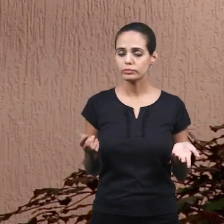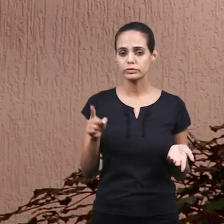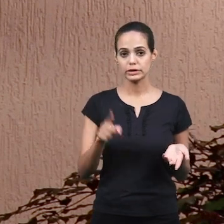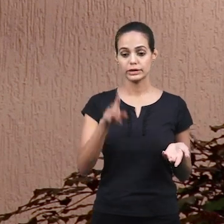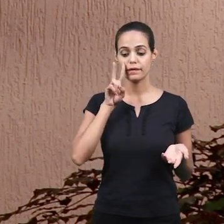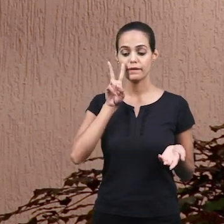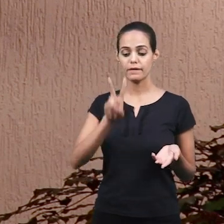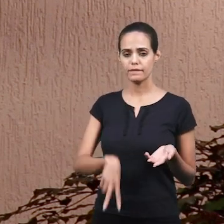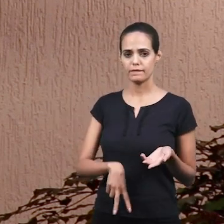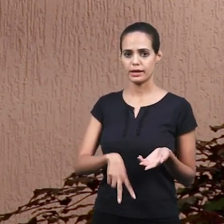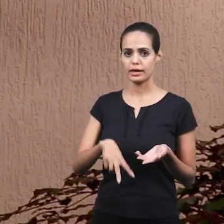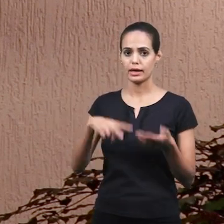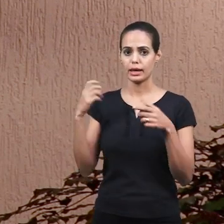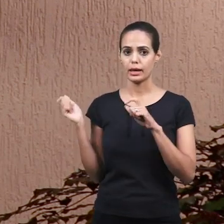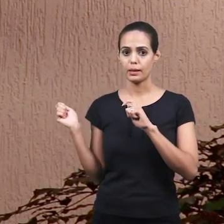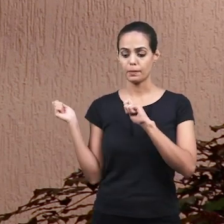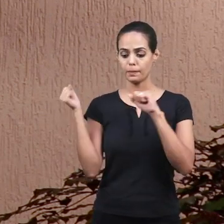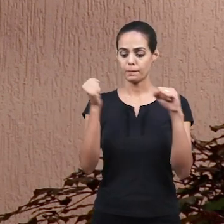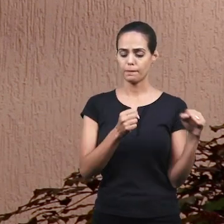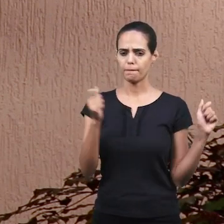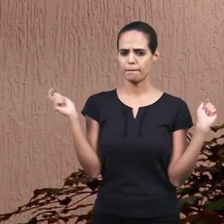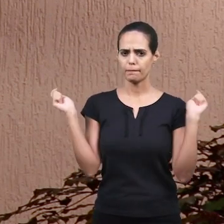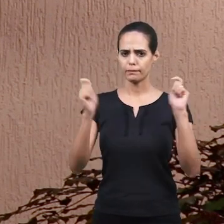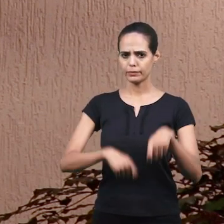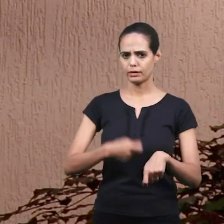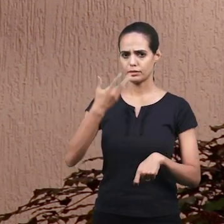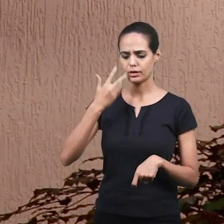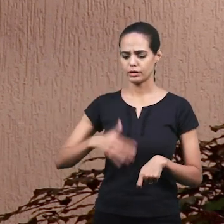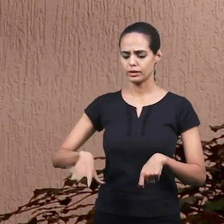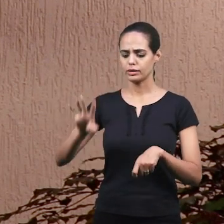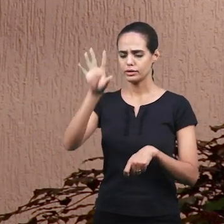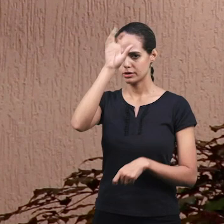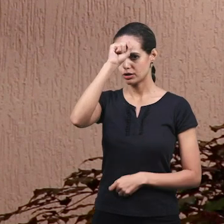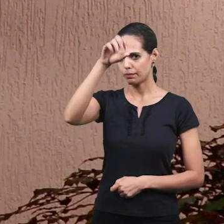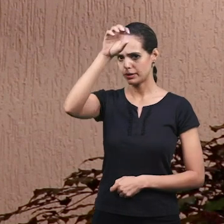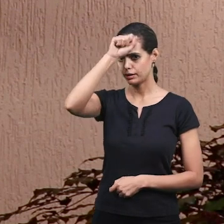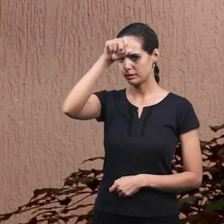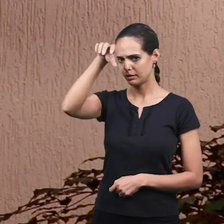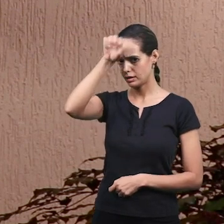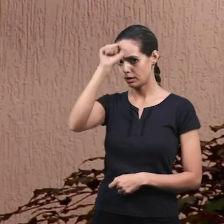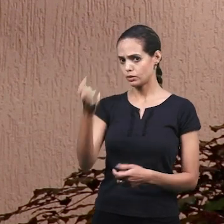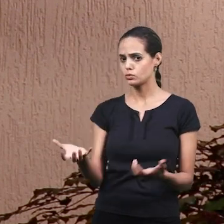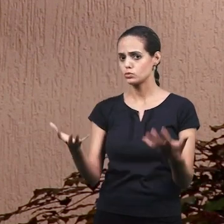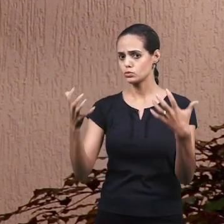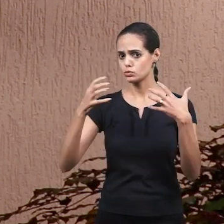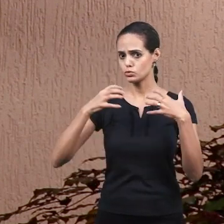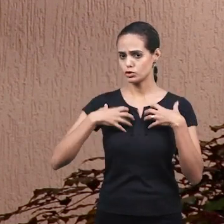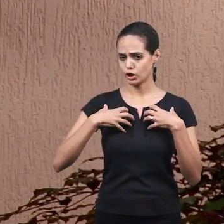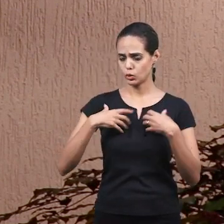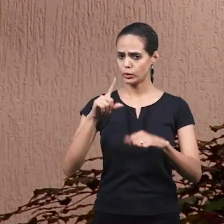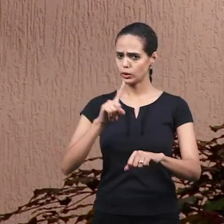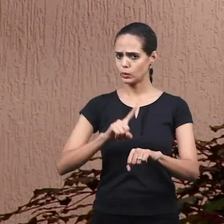le potentiel d'apprentissage de l'enfant, dans le comportement et dans le temps